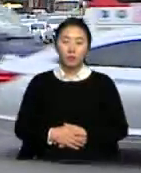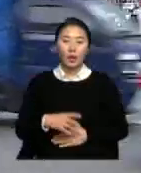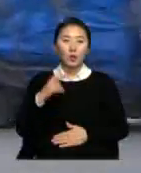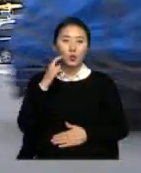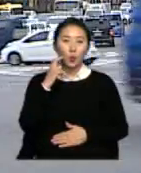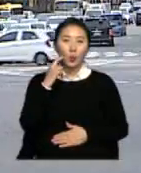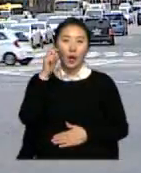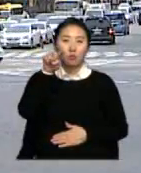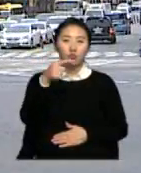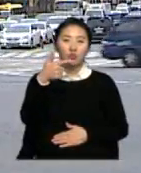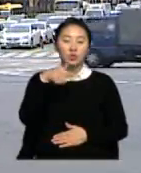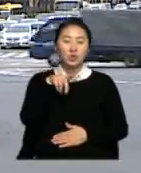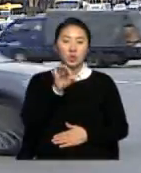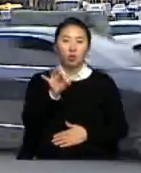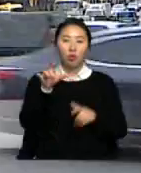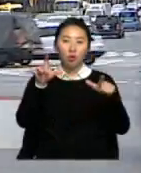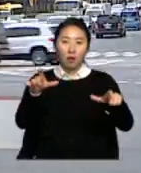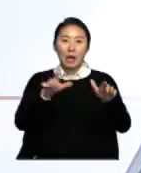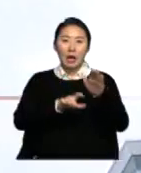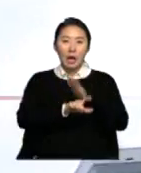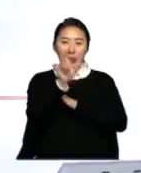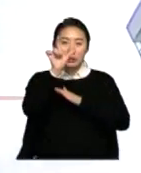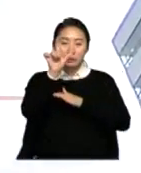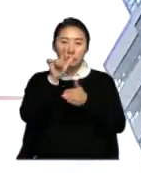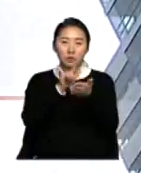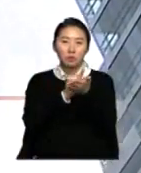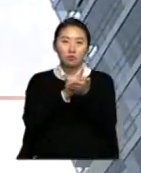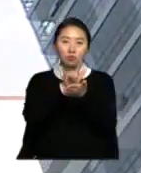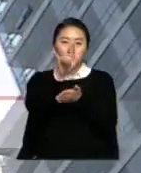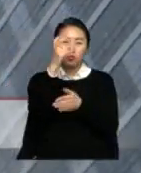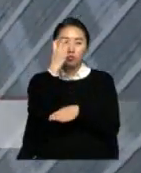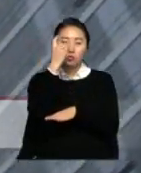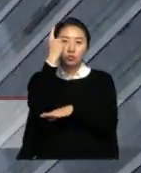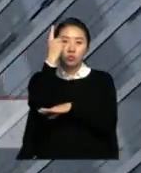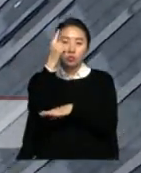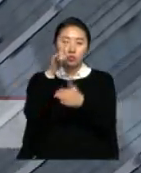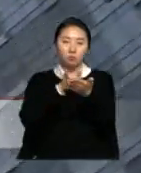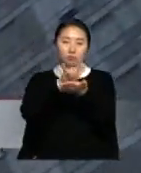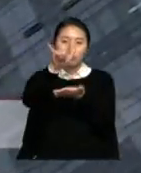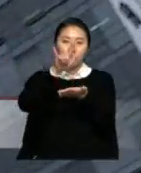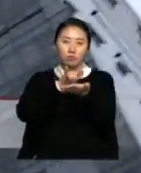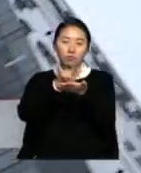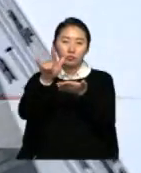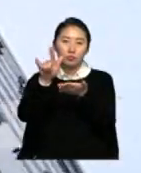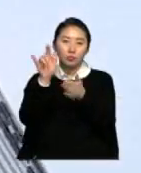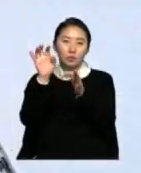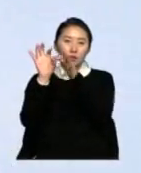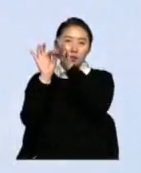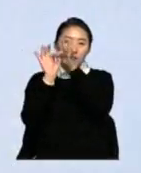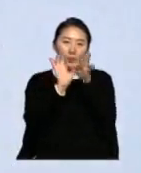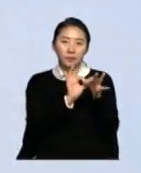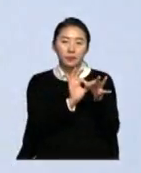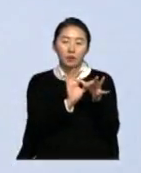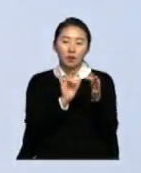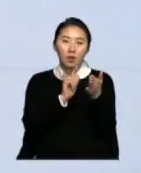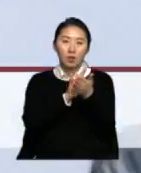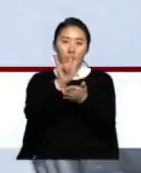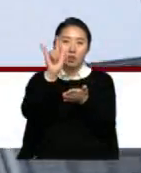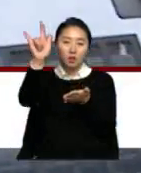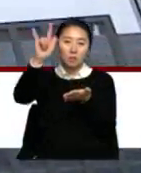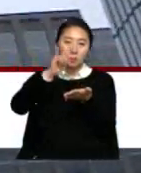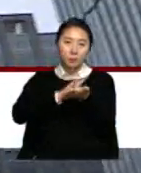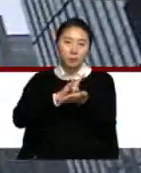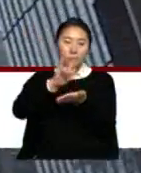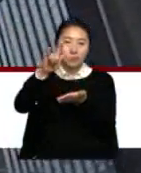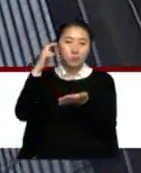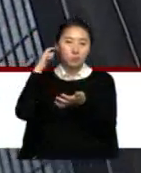송파구 문정동입니다. 이른 아침 시간이지만 군용 정찰기와 수송기 등이 계속해서 상공을 날아다닙니다. 항공기 이착륙으로